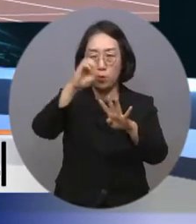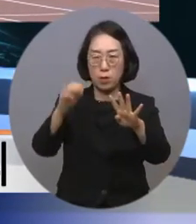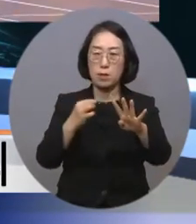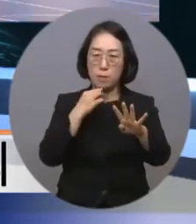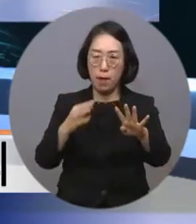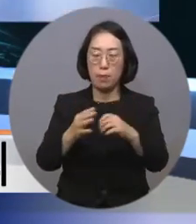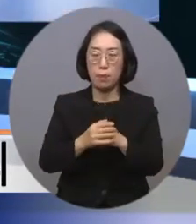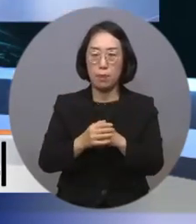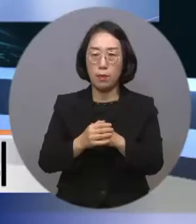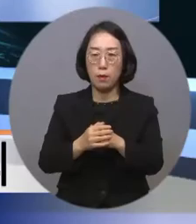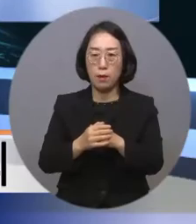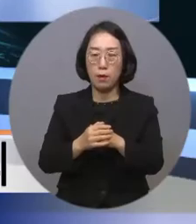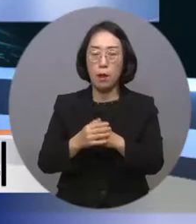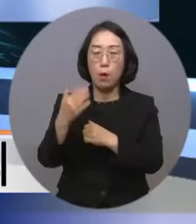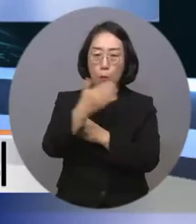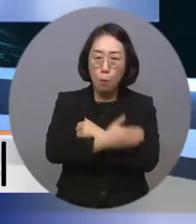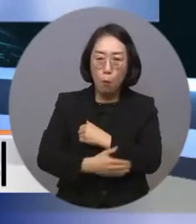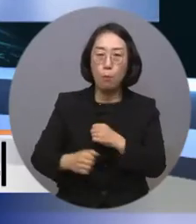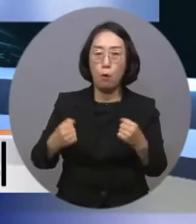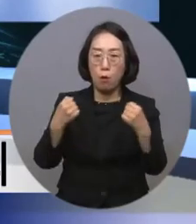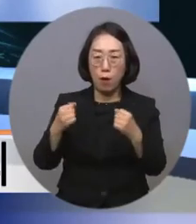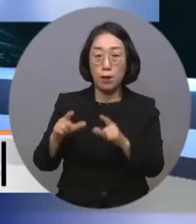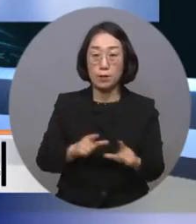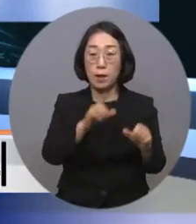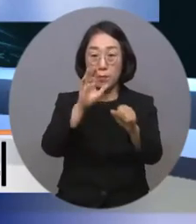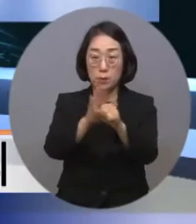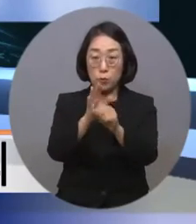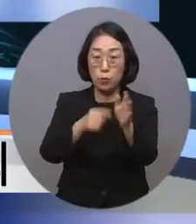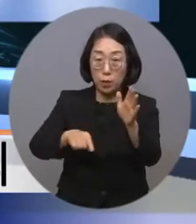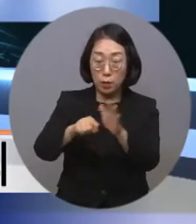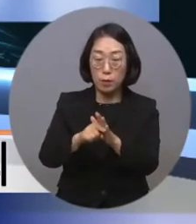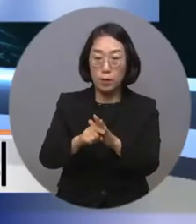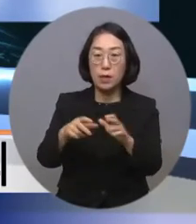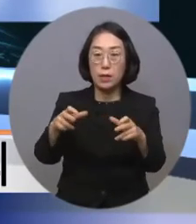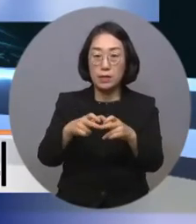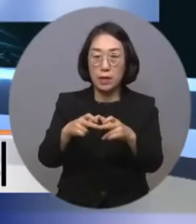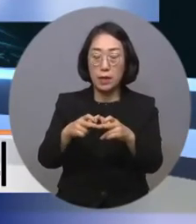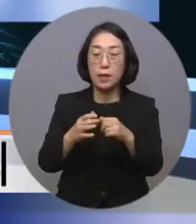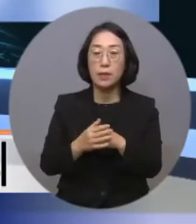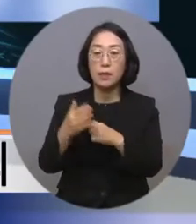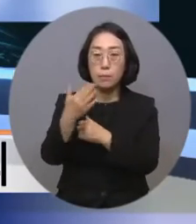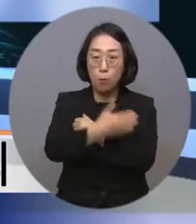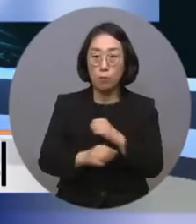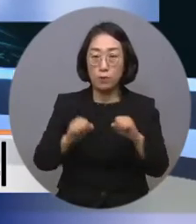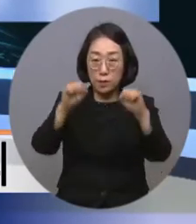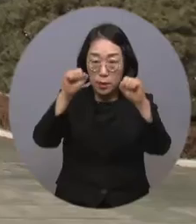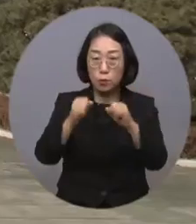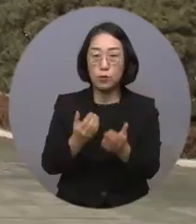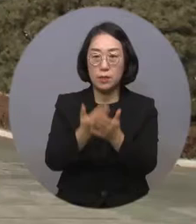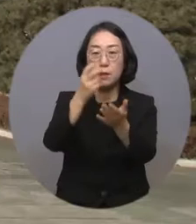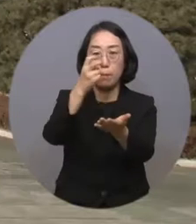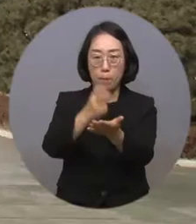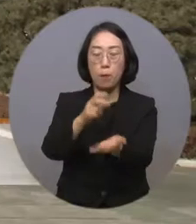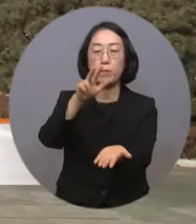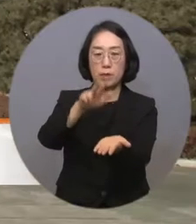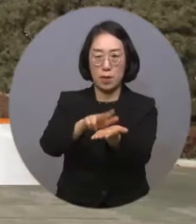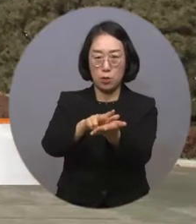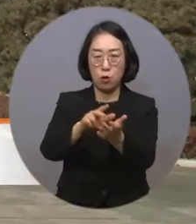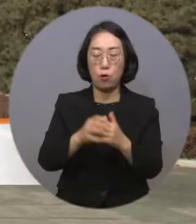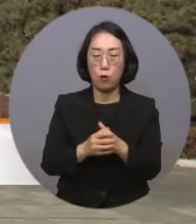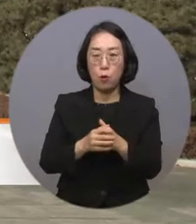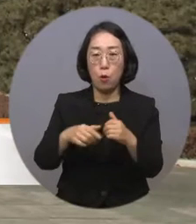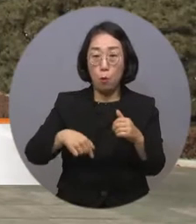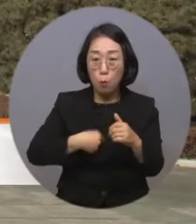1 장애인 당사자 의 건강한 삶을 지원하기 위한 장애인 체육 진흥법 개정안이 발의돼 씁니다 장애인